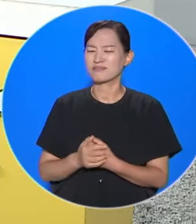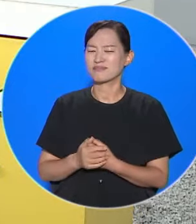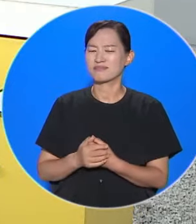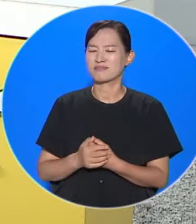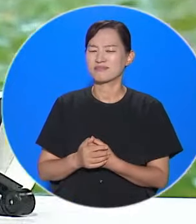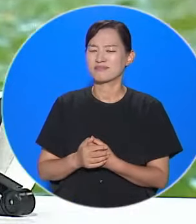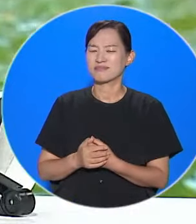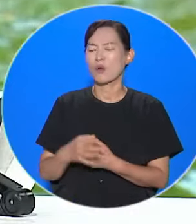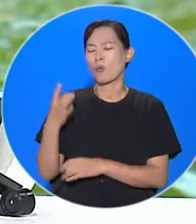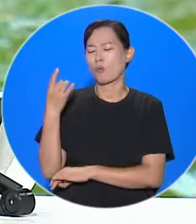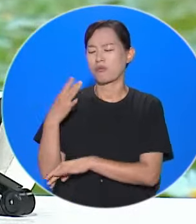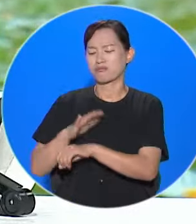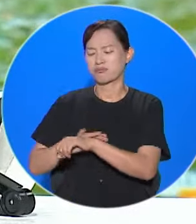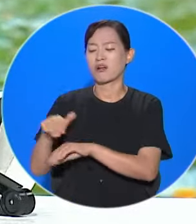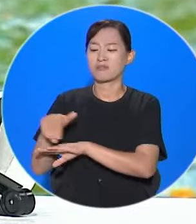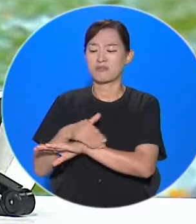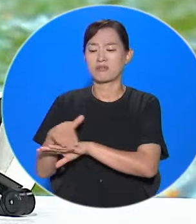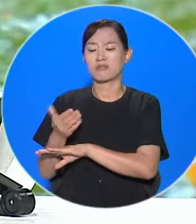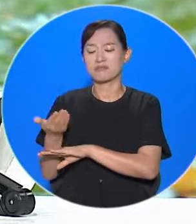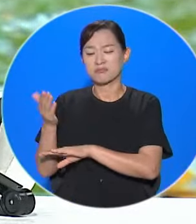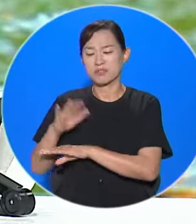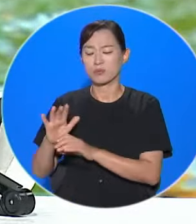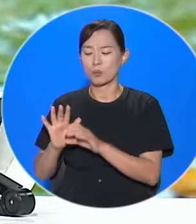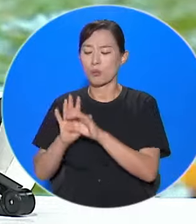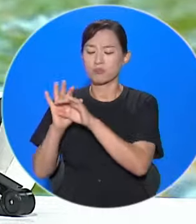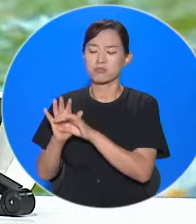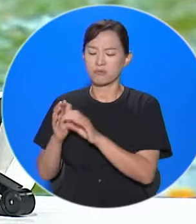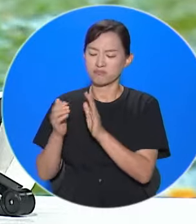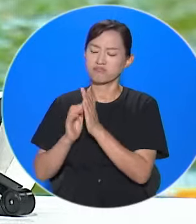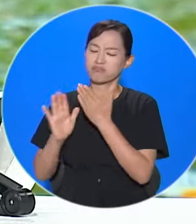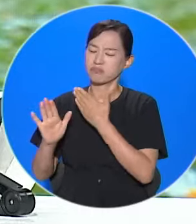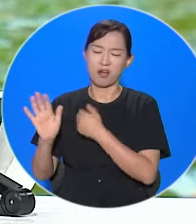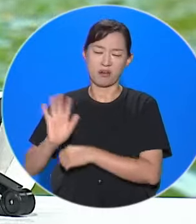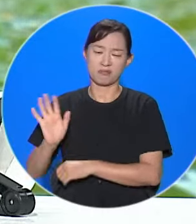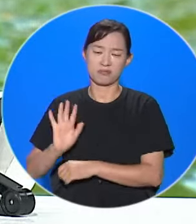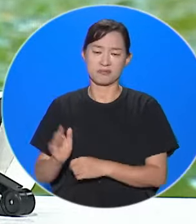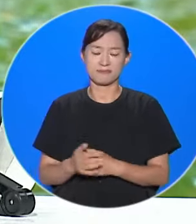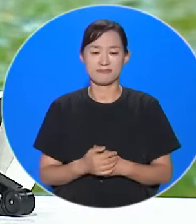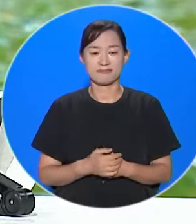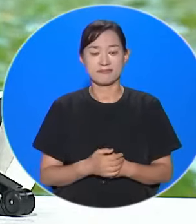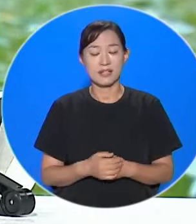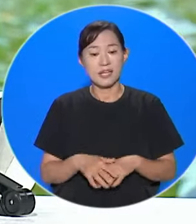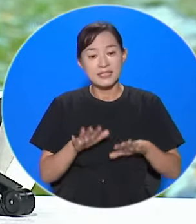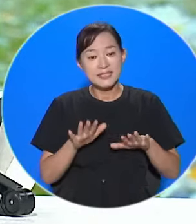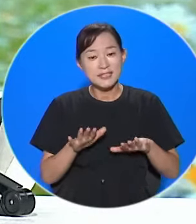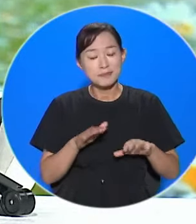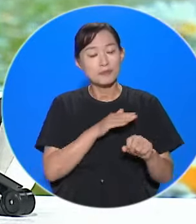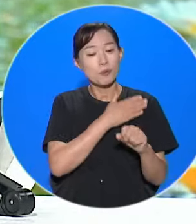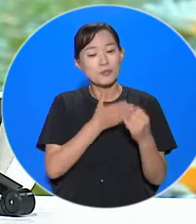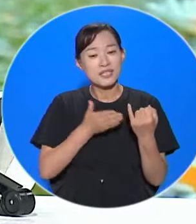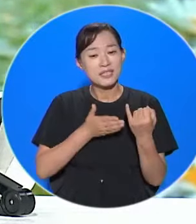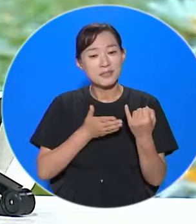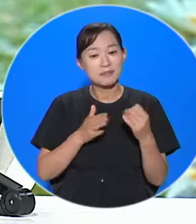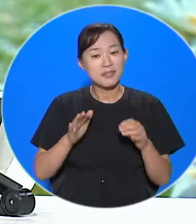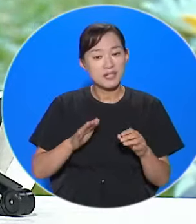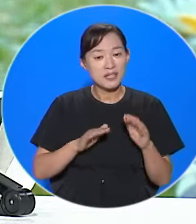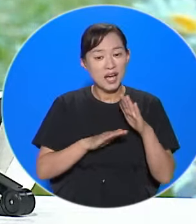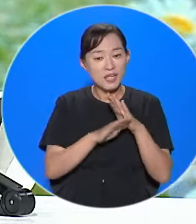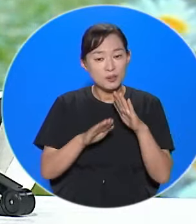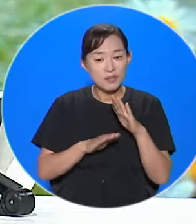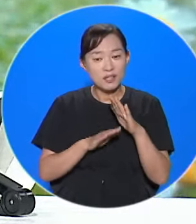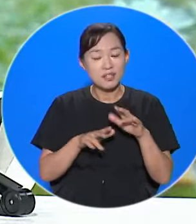좋아하면 잘 다녔어요. 그 전에 잘 다녔는데. 네, 코로나 이후에서. 그러면 지금 권사님 가정에 신앙생활. 네. 하시는